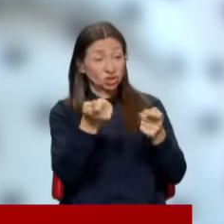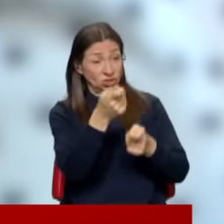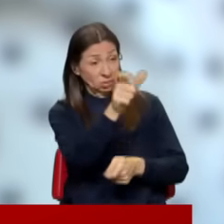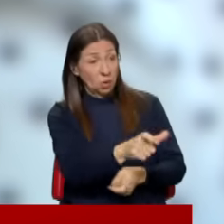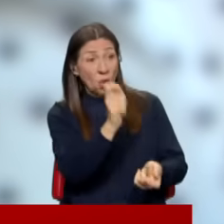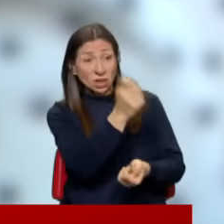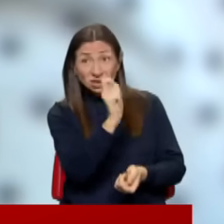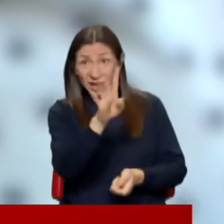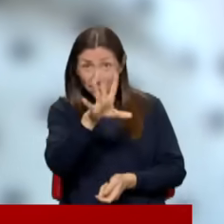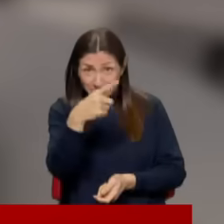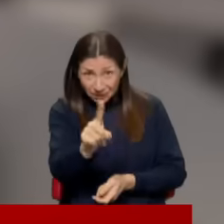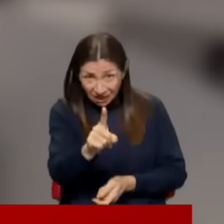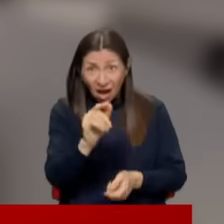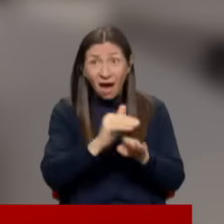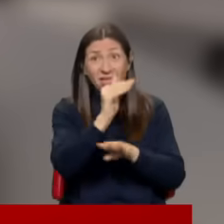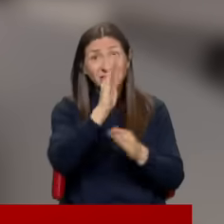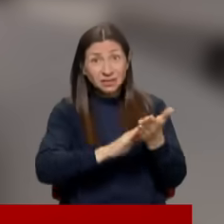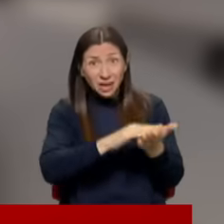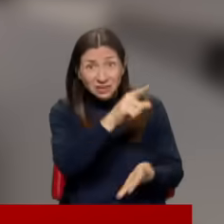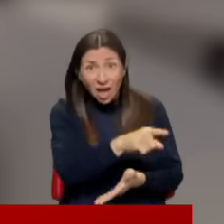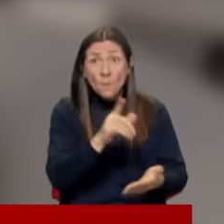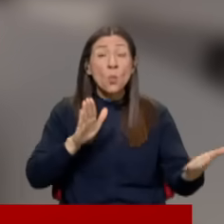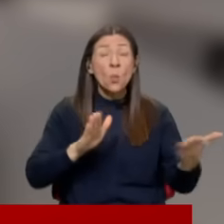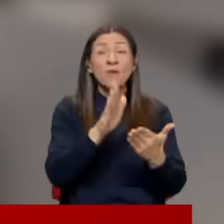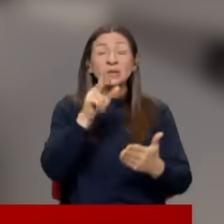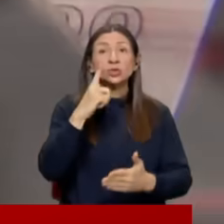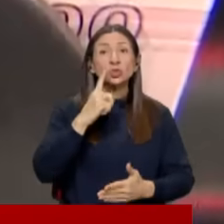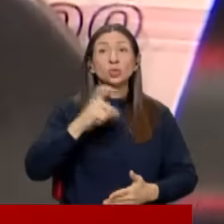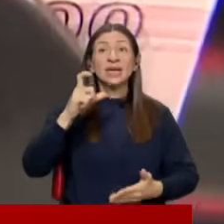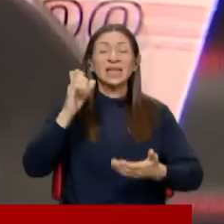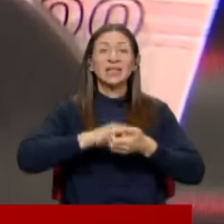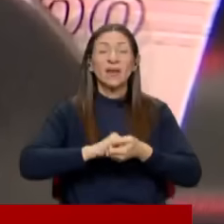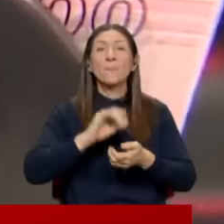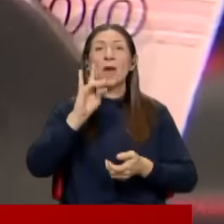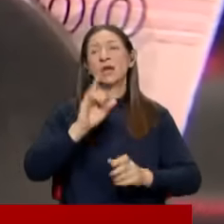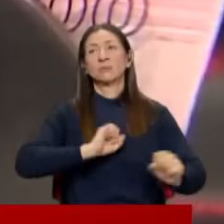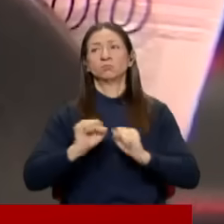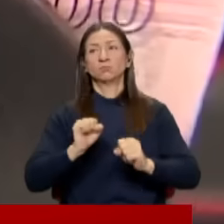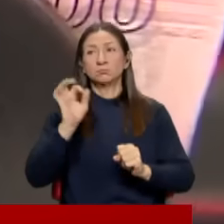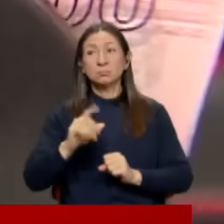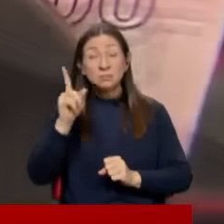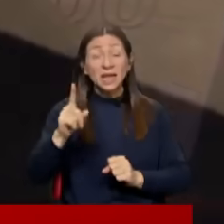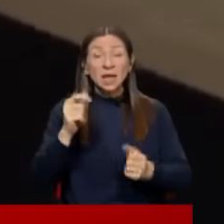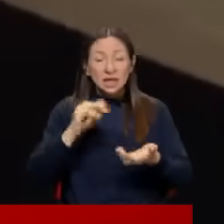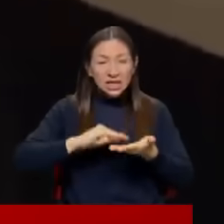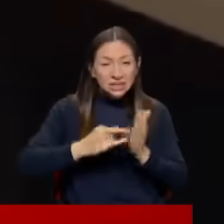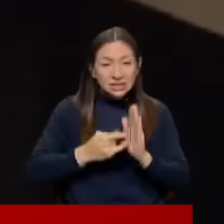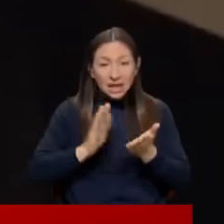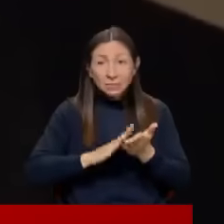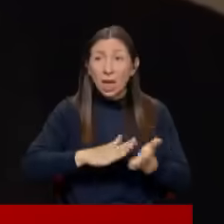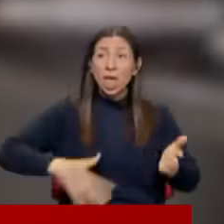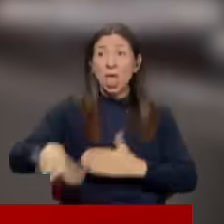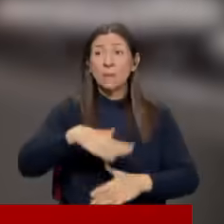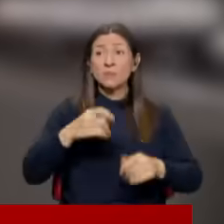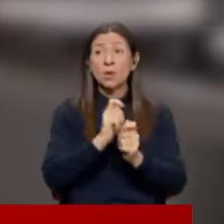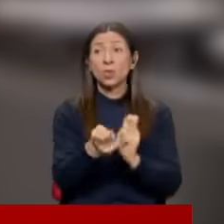çalışanlarına ödenecek 45 bin liralık hayat tazminatına muhalefet gibi Cumhur İttifakı ortağı MHP'den de ses yükseldi. Geçim tazminatı tüm